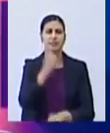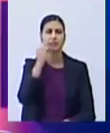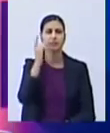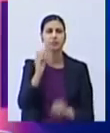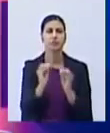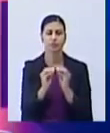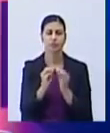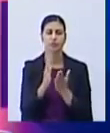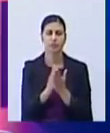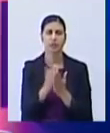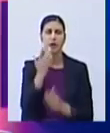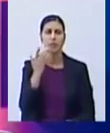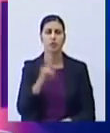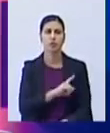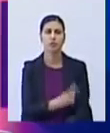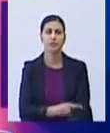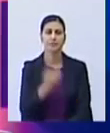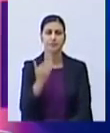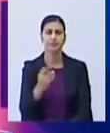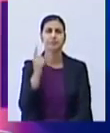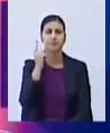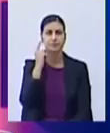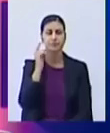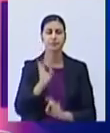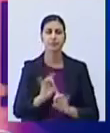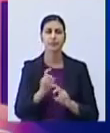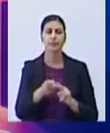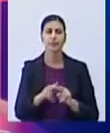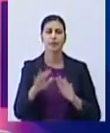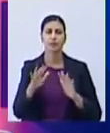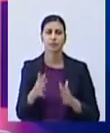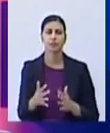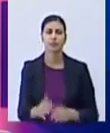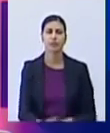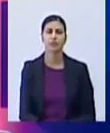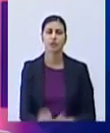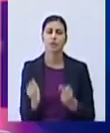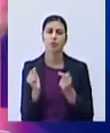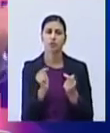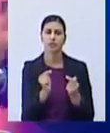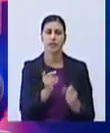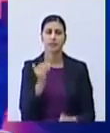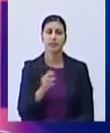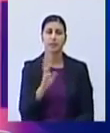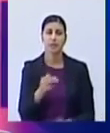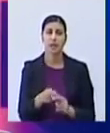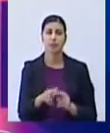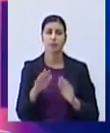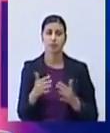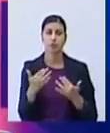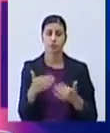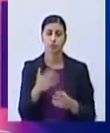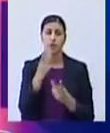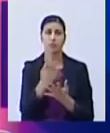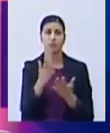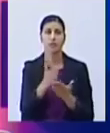არის გარკვეული პოლიტიკური ძალების მხრიდან გვესმის განცხადებები ამ შემთხვევაში მოწინააღმდეგეებისგანაც და ამ შემთხვევაში უკვე